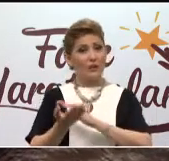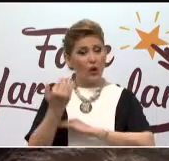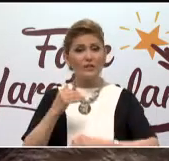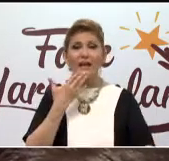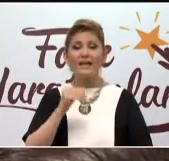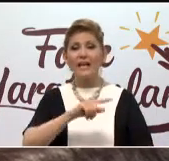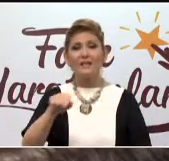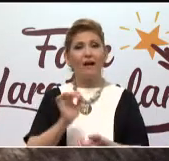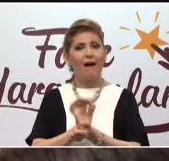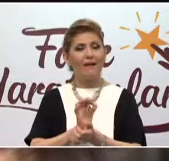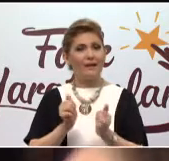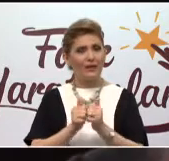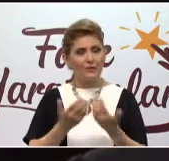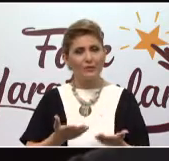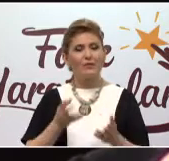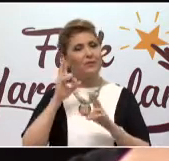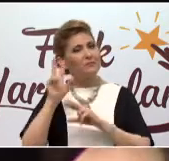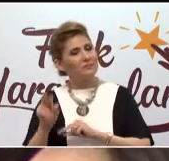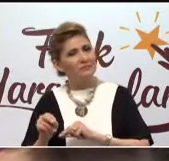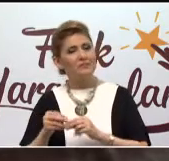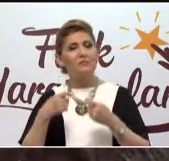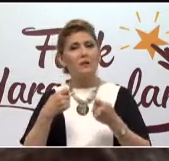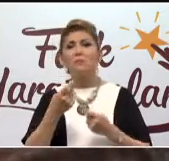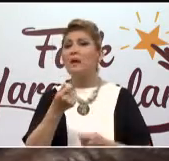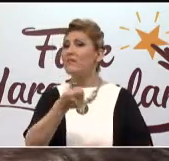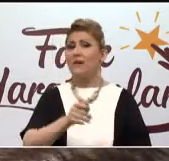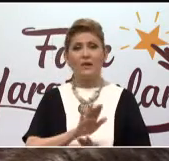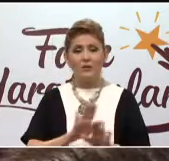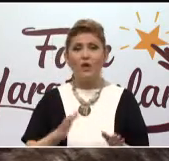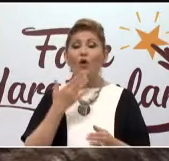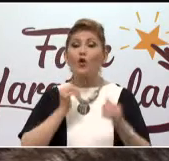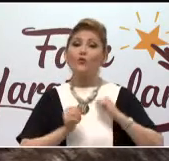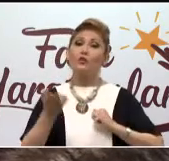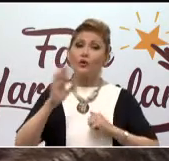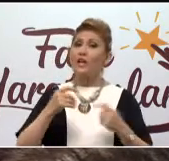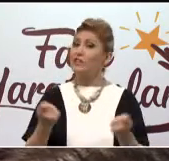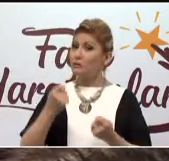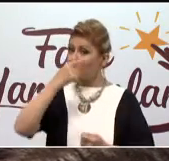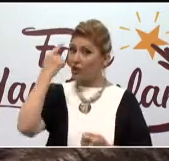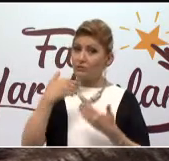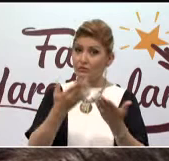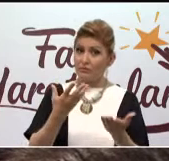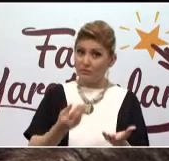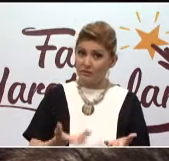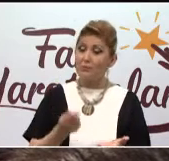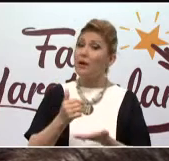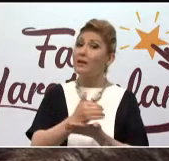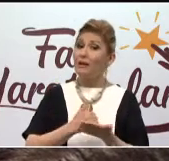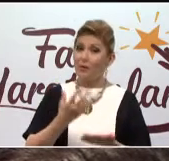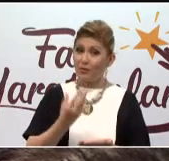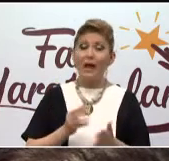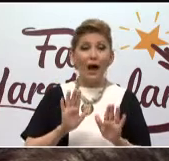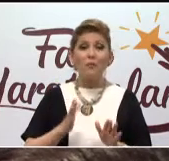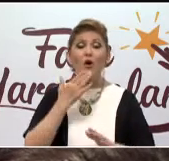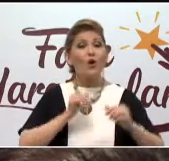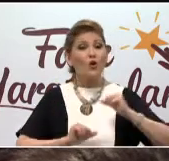gençler ailelerinin yanında oluyorlar. Konaklama, yeme içme masrafı vermiyorlar. Üniversiteden sonra çalışma şansları oluyor. Haliyle bir gelir elde ediyorlar. Ama